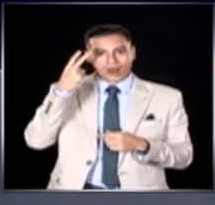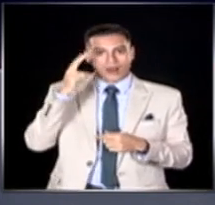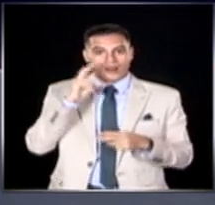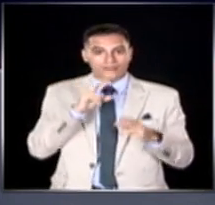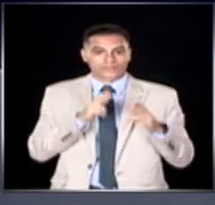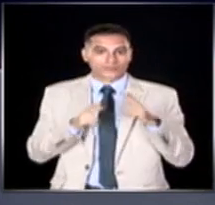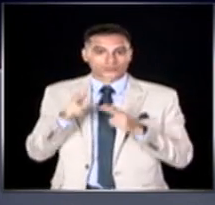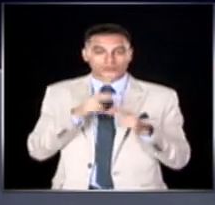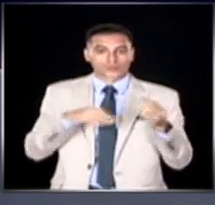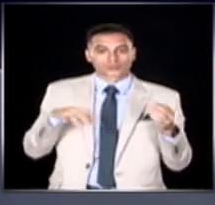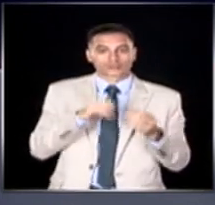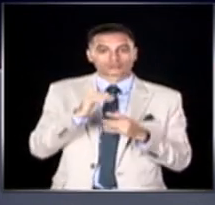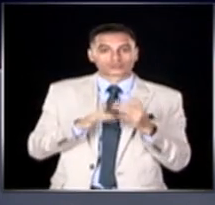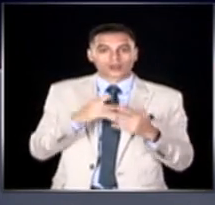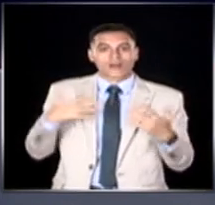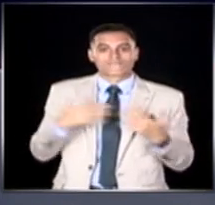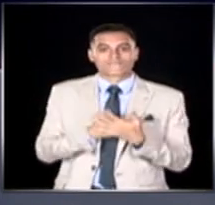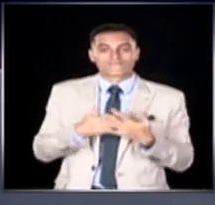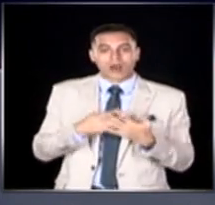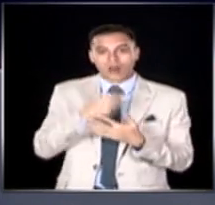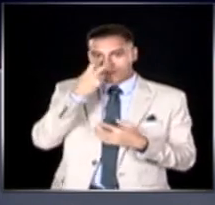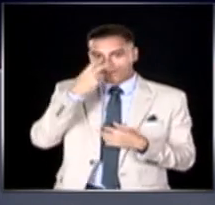التصويرية المسلسل أفراح القبة؟